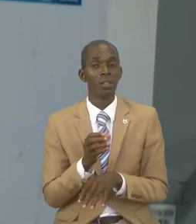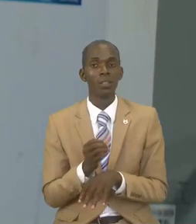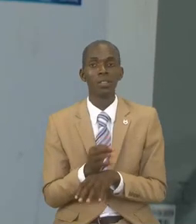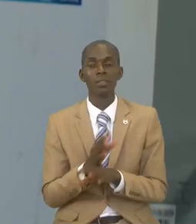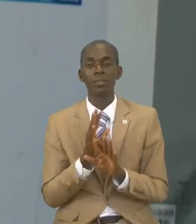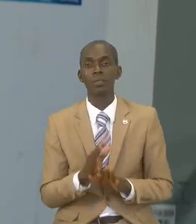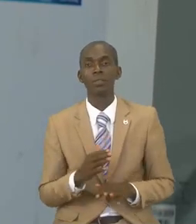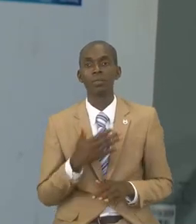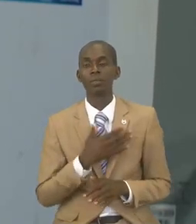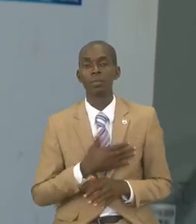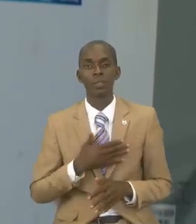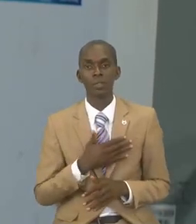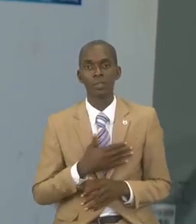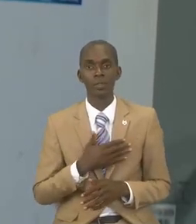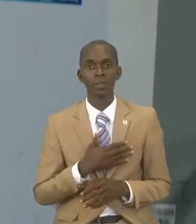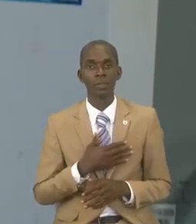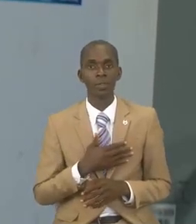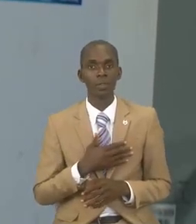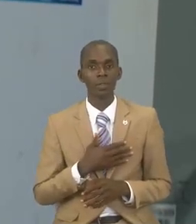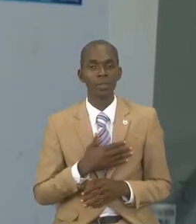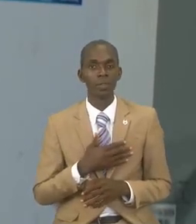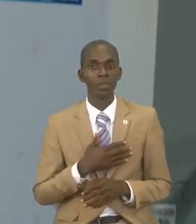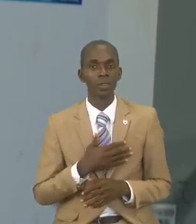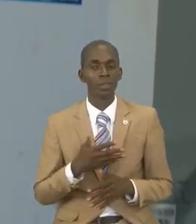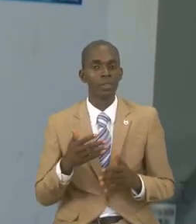Conseiller, s'il vous plaît, faisons rapidement.